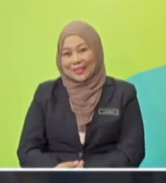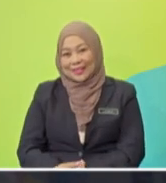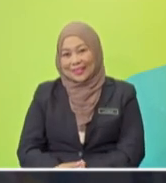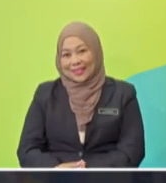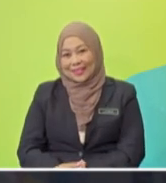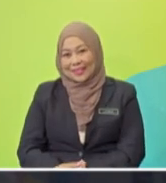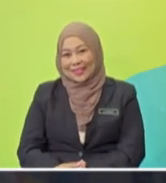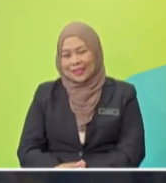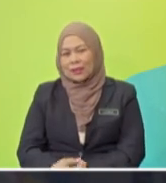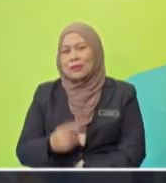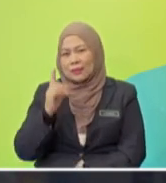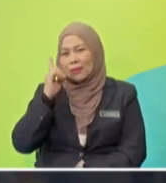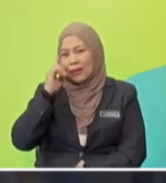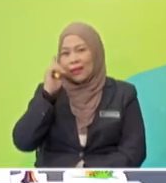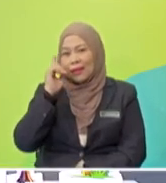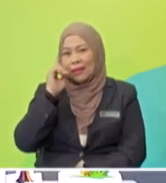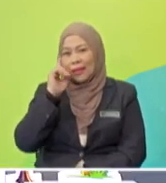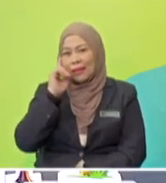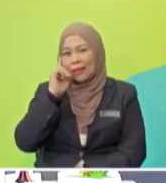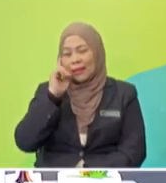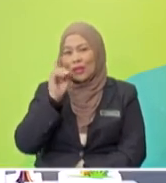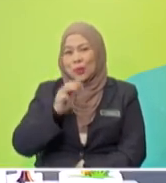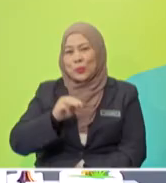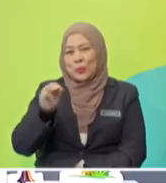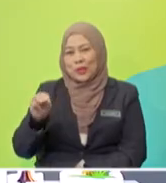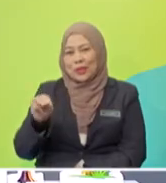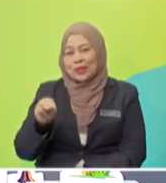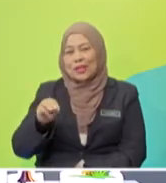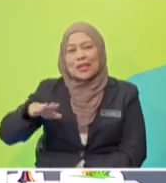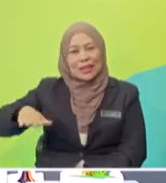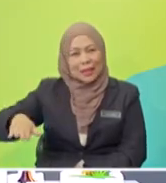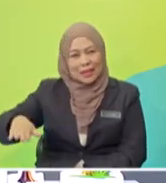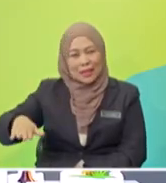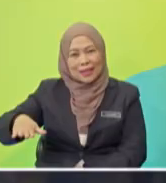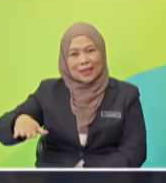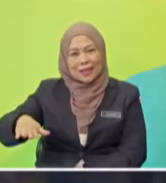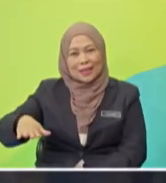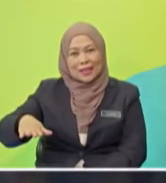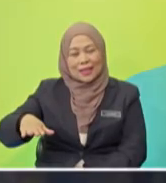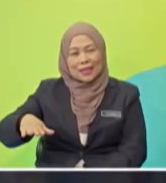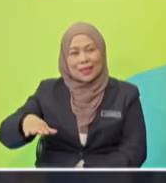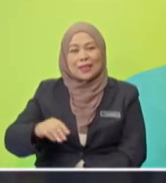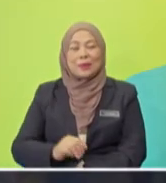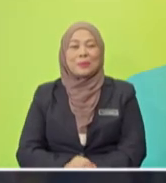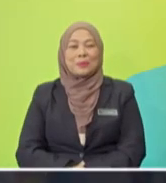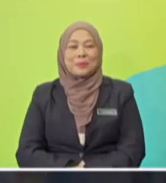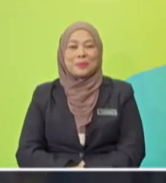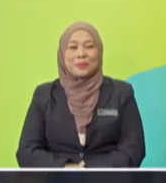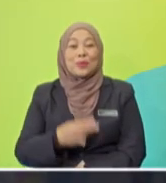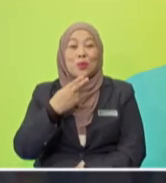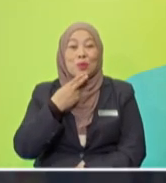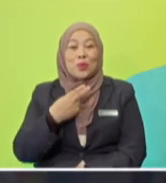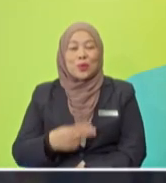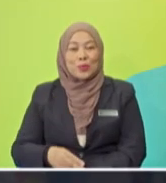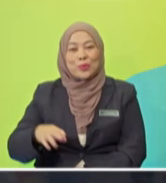rasanya Cikgu kalau mudah-muda dekat rumah mesti kanak-kanak berada di peringkat